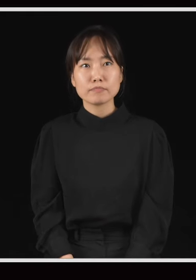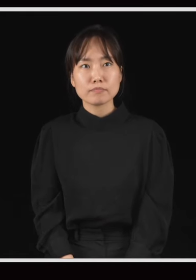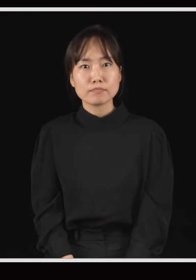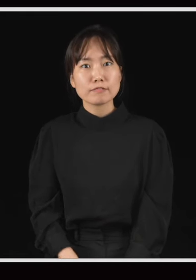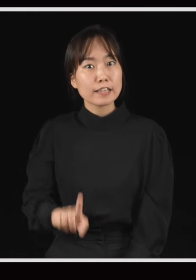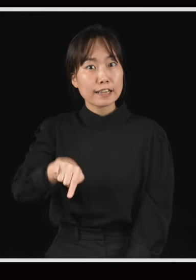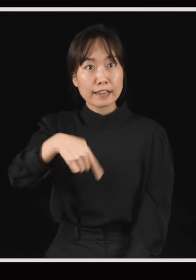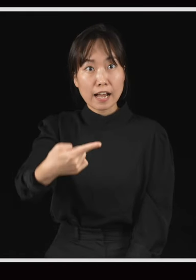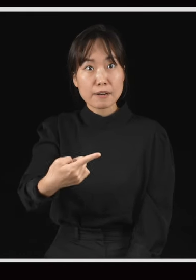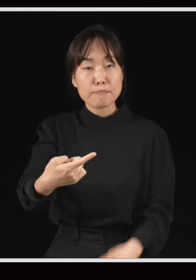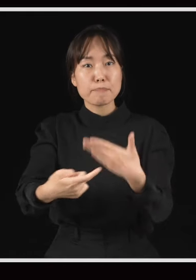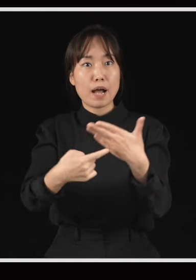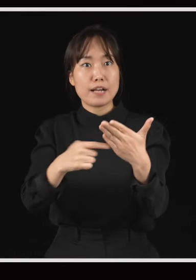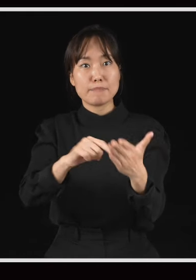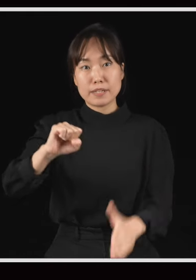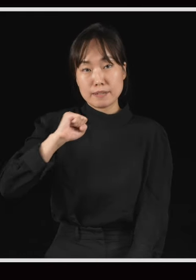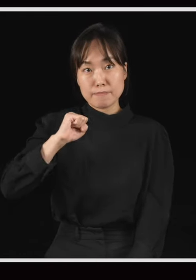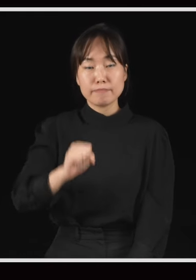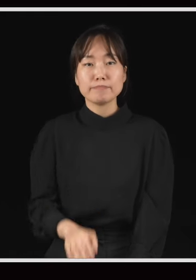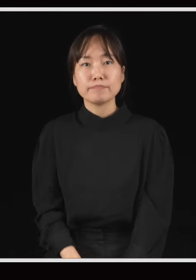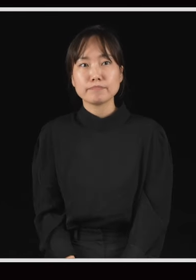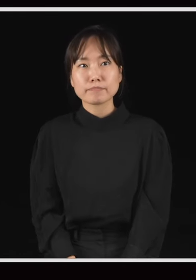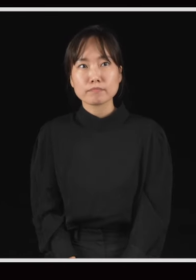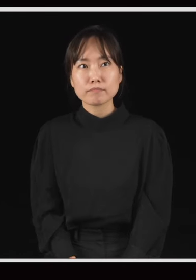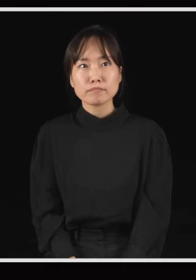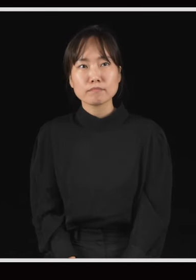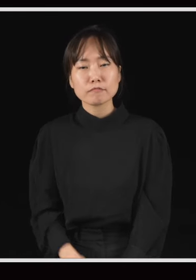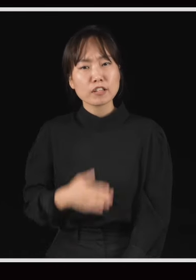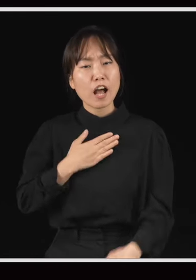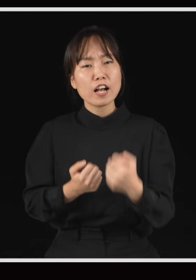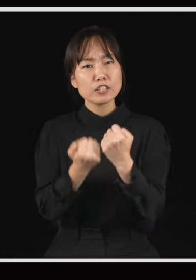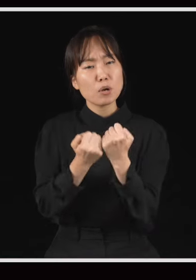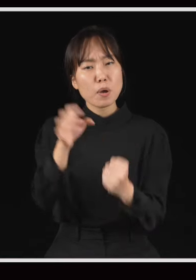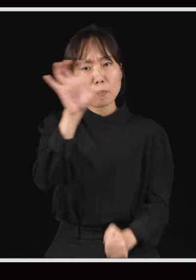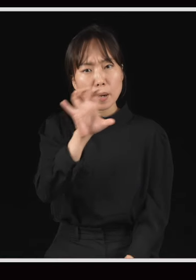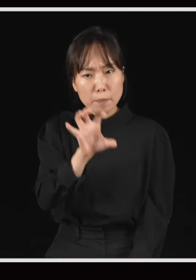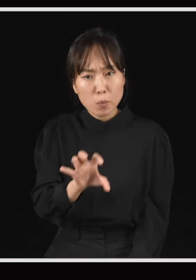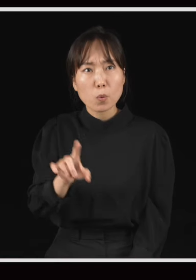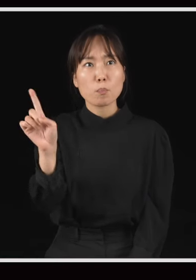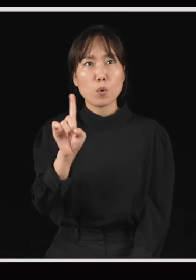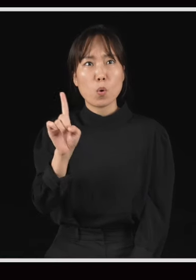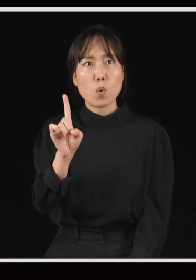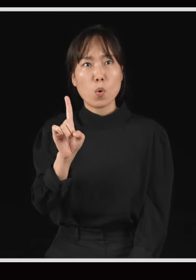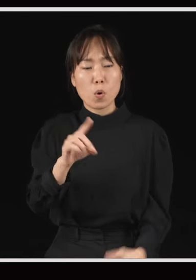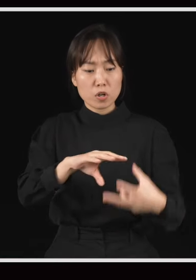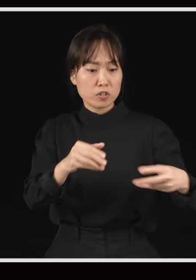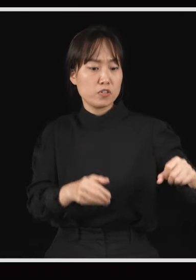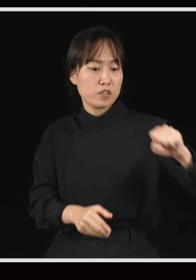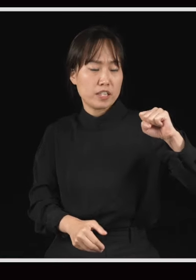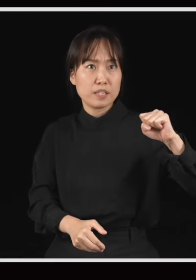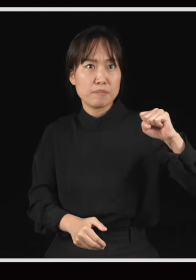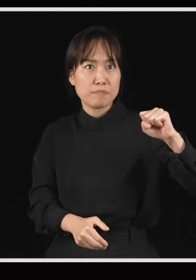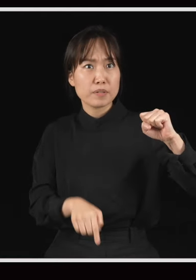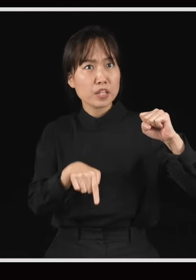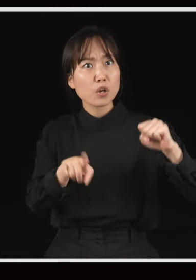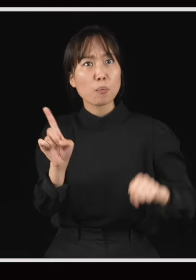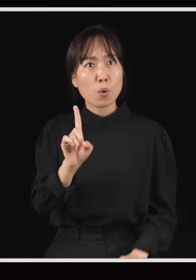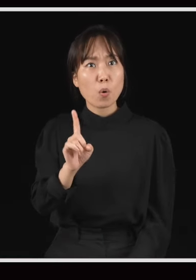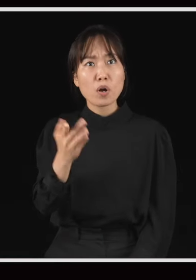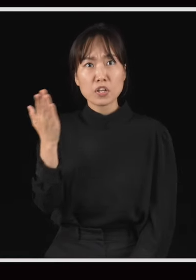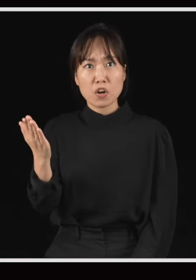자, 그다음에 이제 마음 건강인데요. 제가 계속 말씀드리는 건데, 이 신체 기능이 충분한 예비능이 있으면,